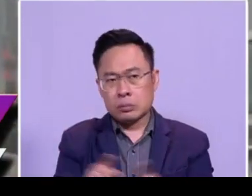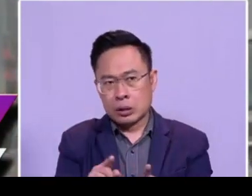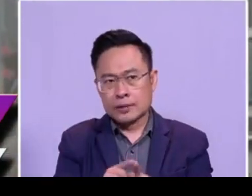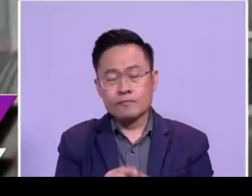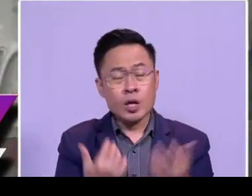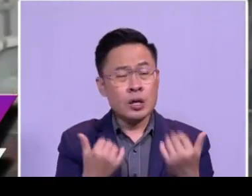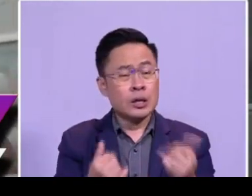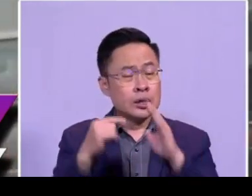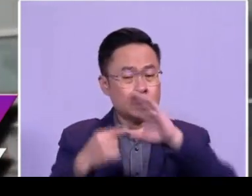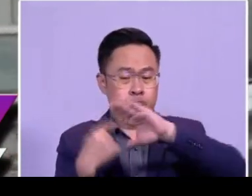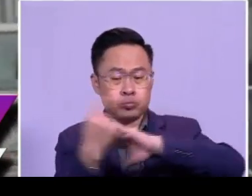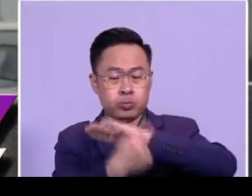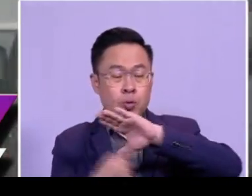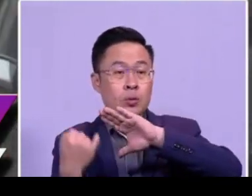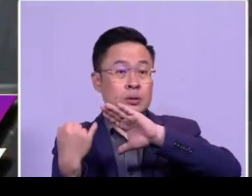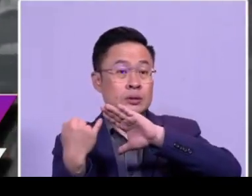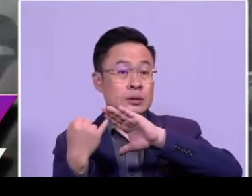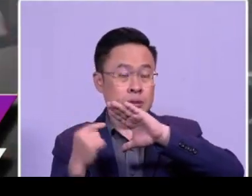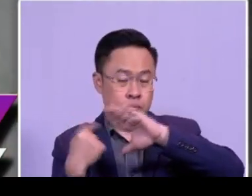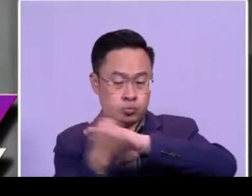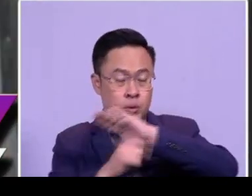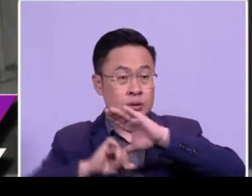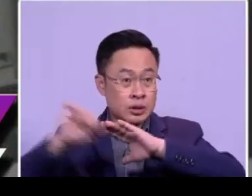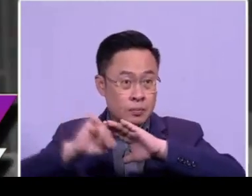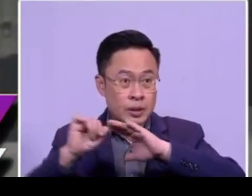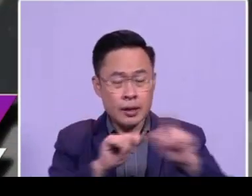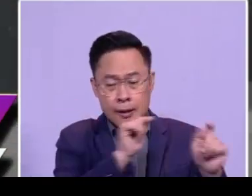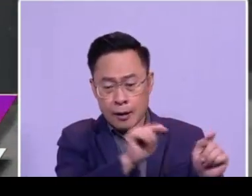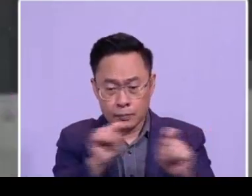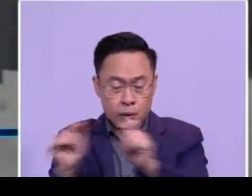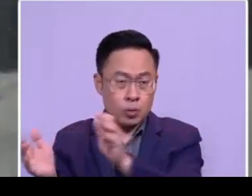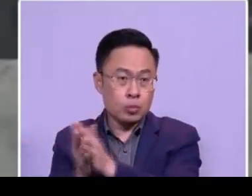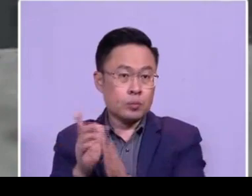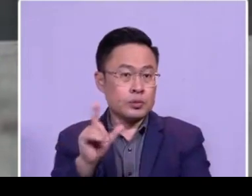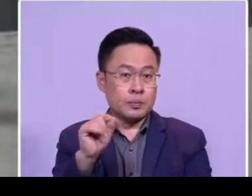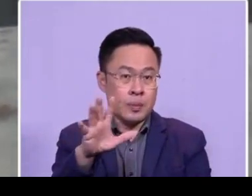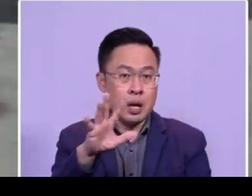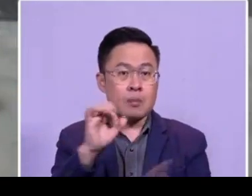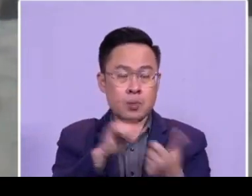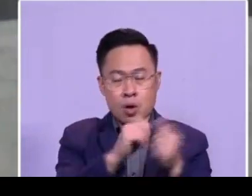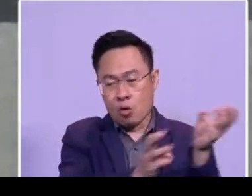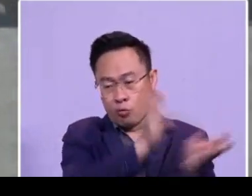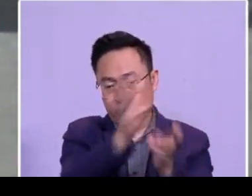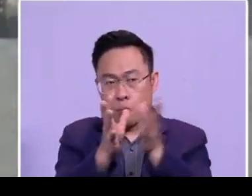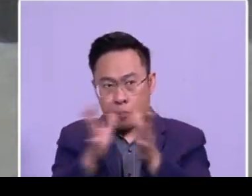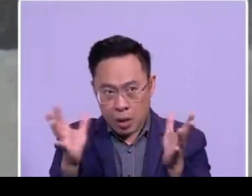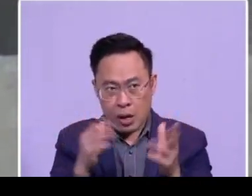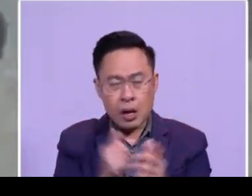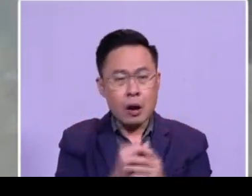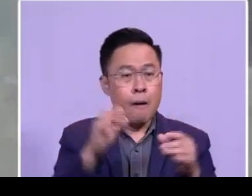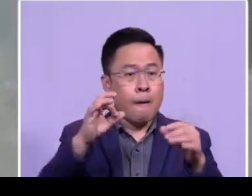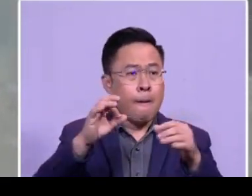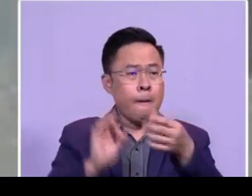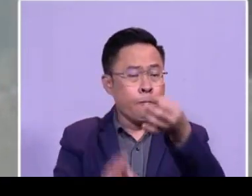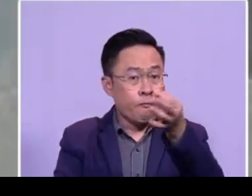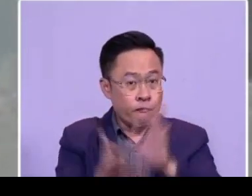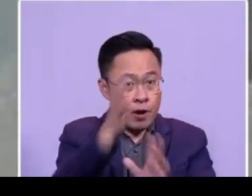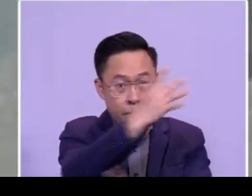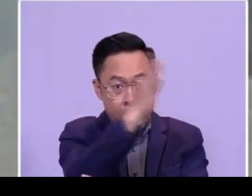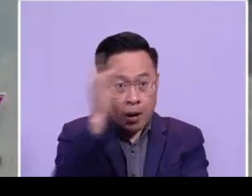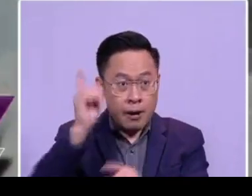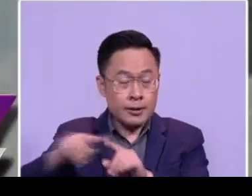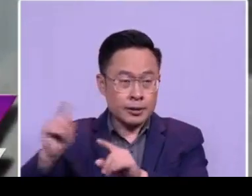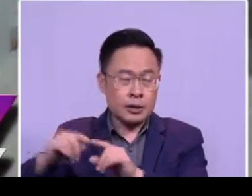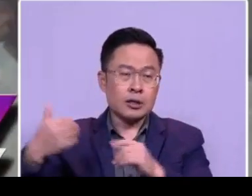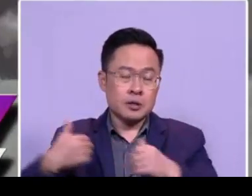ด25อำเภอเกือบจะทุกอำเภอแล้วอะค่ะพื้นที่ป่าสงวนแล้วก็ป่าอนุรักษ์นะคะของอำเภอเชียงดาวมากสุดค่ะ